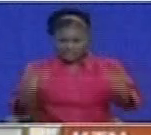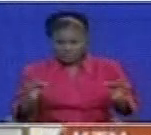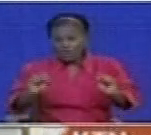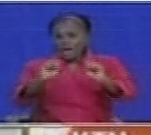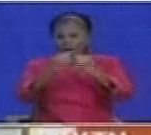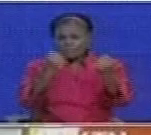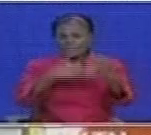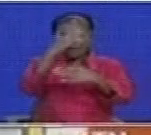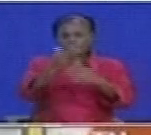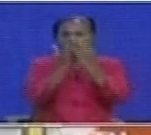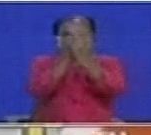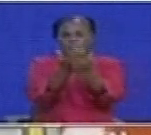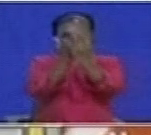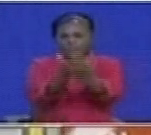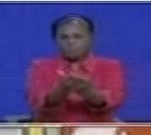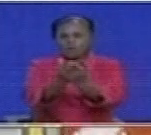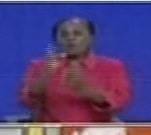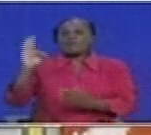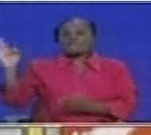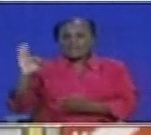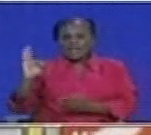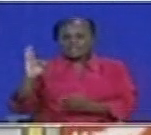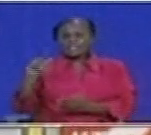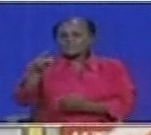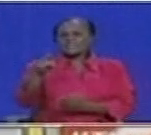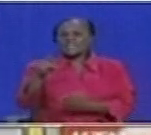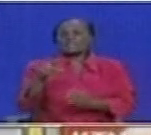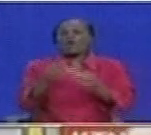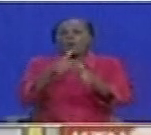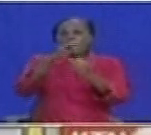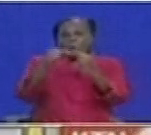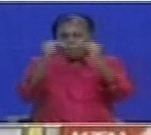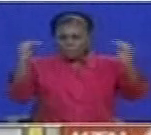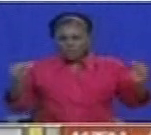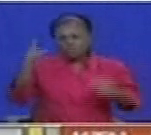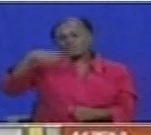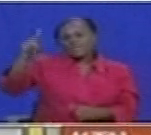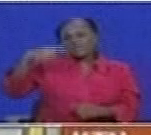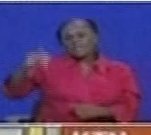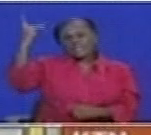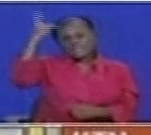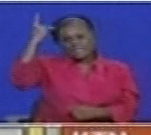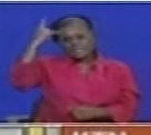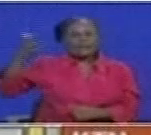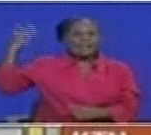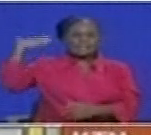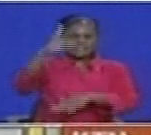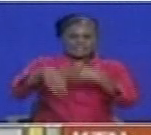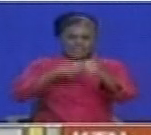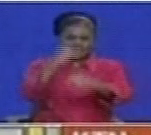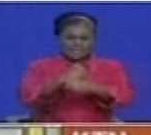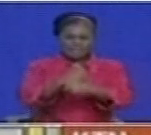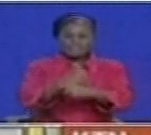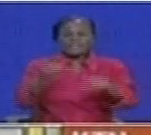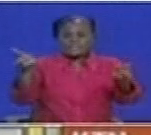rufaa ilil na mwanasiasa ferdinand aking us wa kero katika uchu uu wa mwaka uli mahama